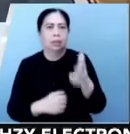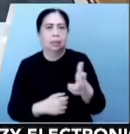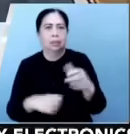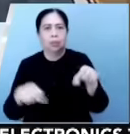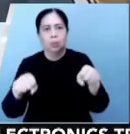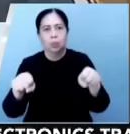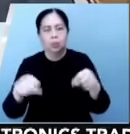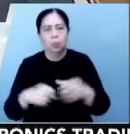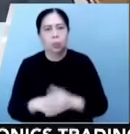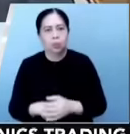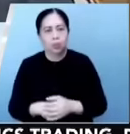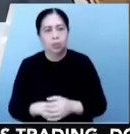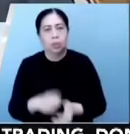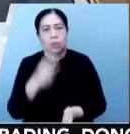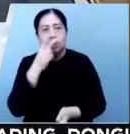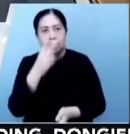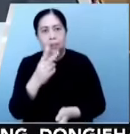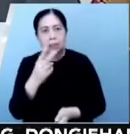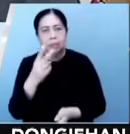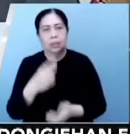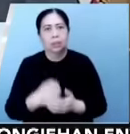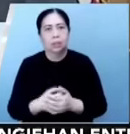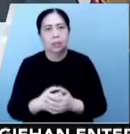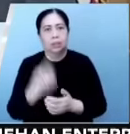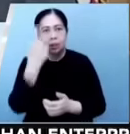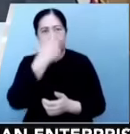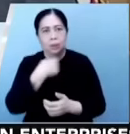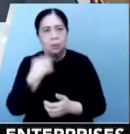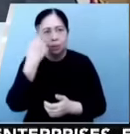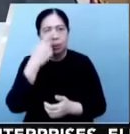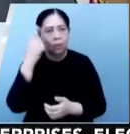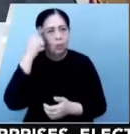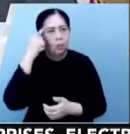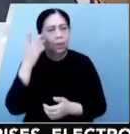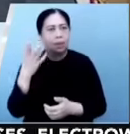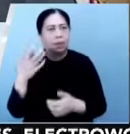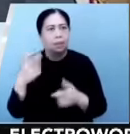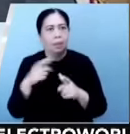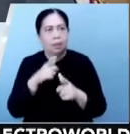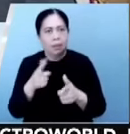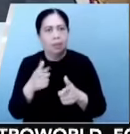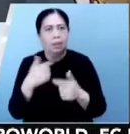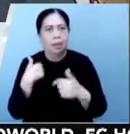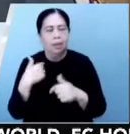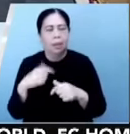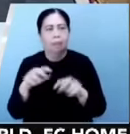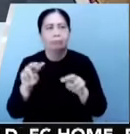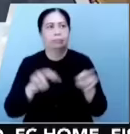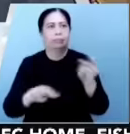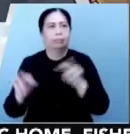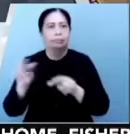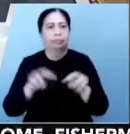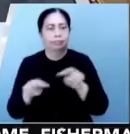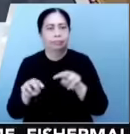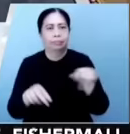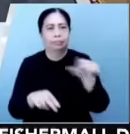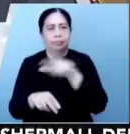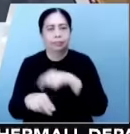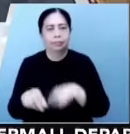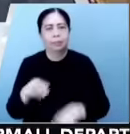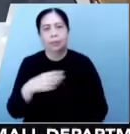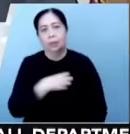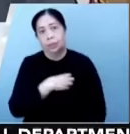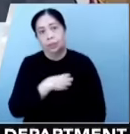niya yung ano yung itsura ng suspect. Nagkataon naman na nagpa-patrol, nag-mobile patrolling itong ating PNP ng